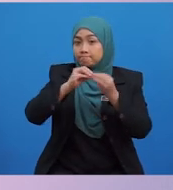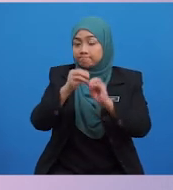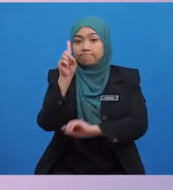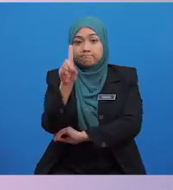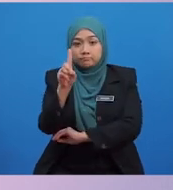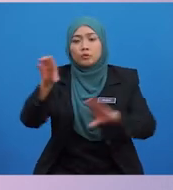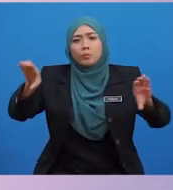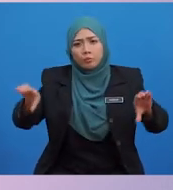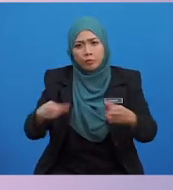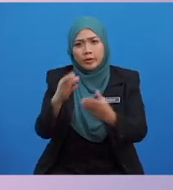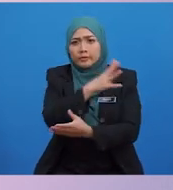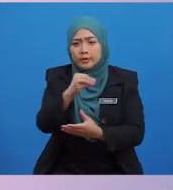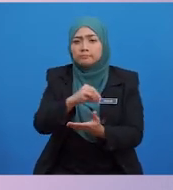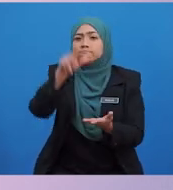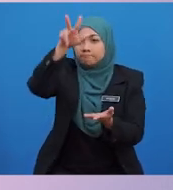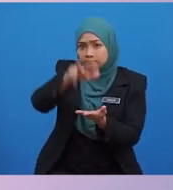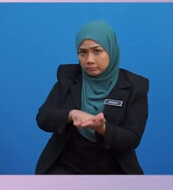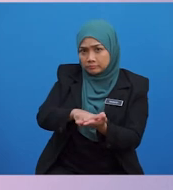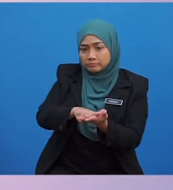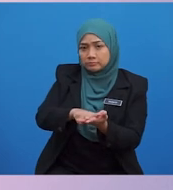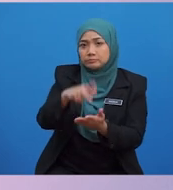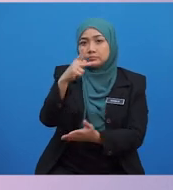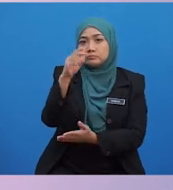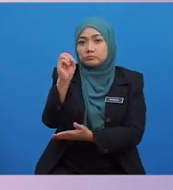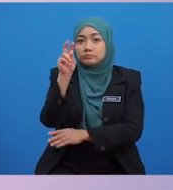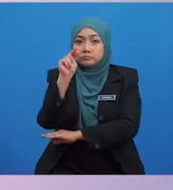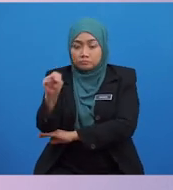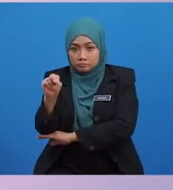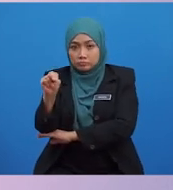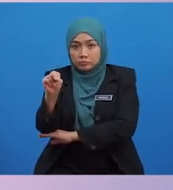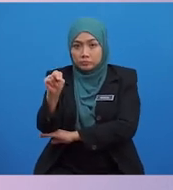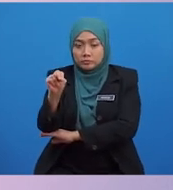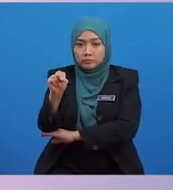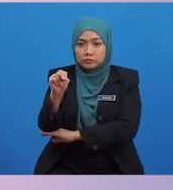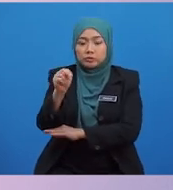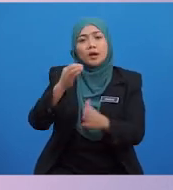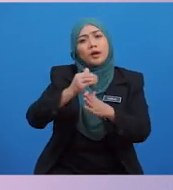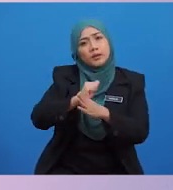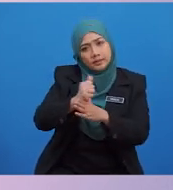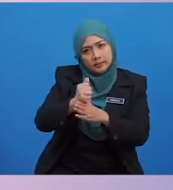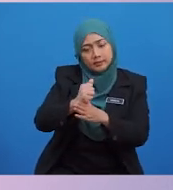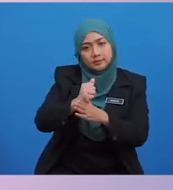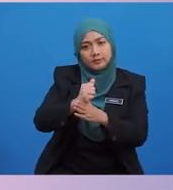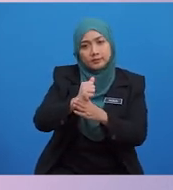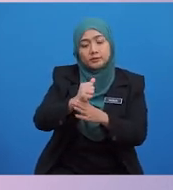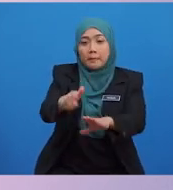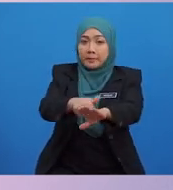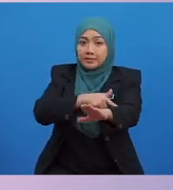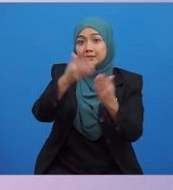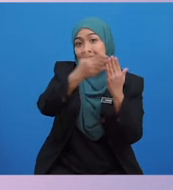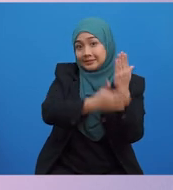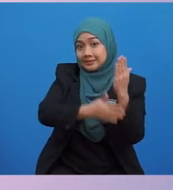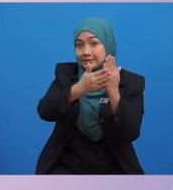membuat dan mengesahkan konjektur tentang hubungan antara nisfa Panjang sisi-sisi suatu segitiga